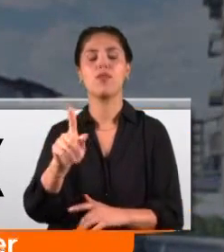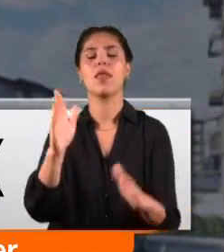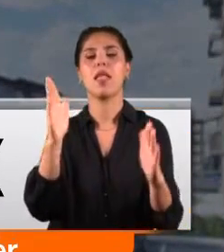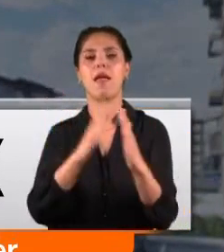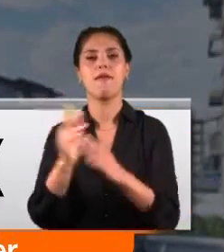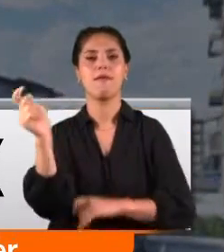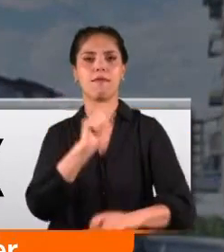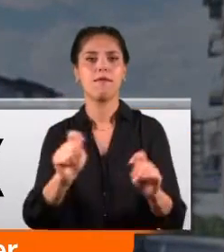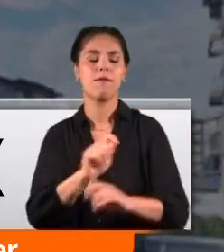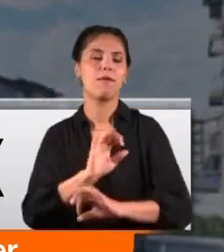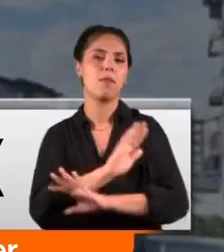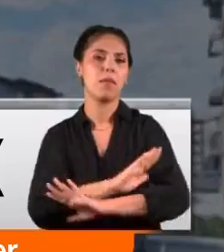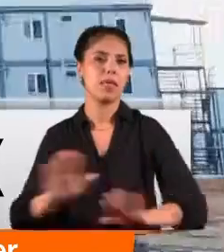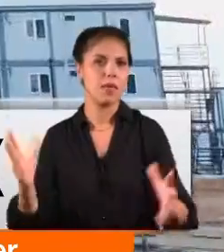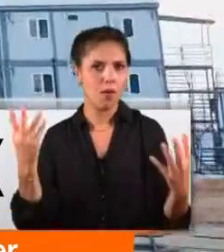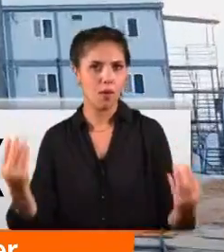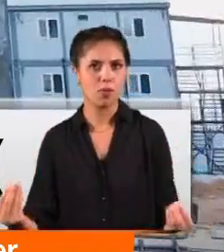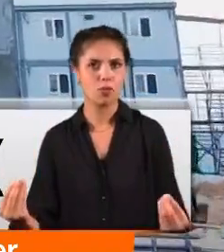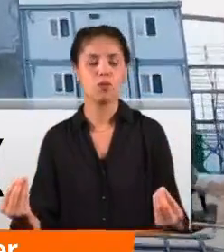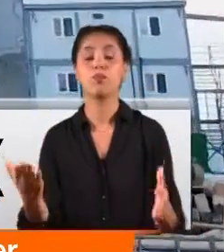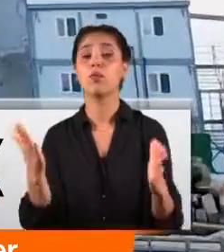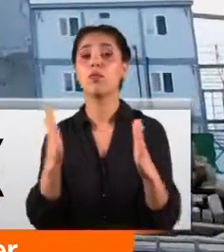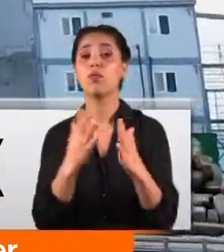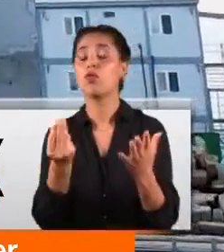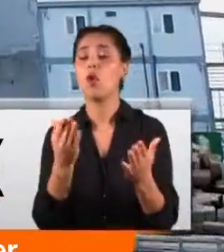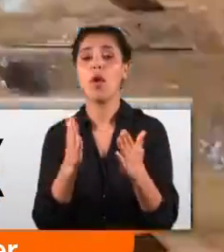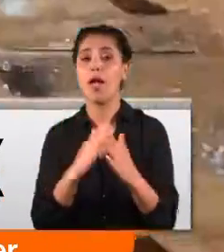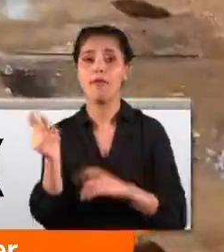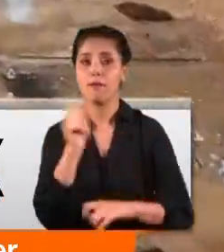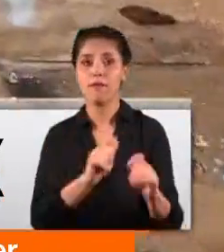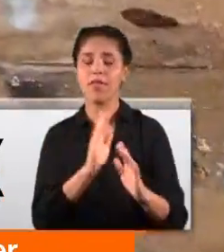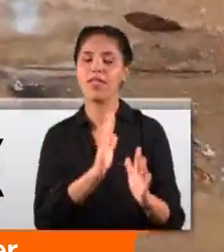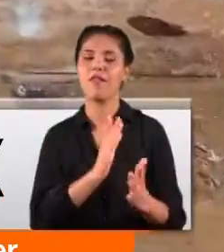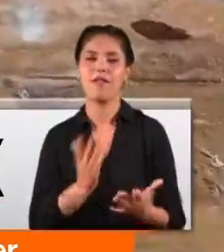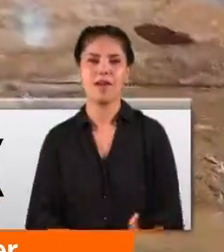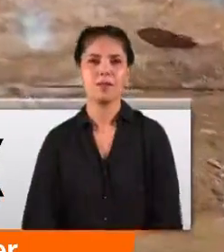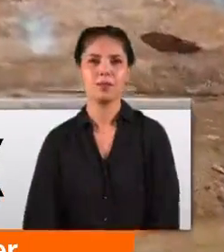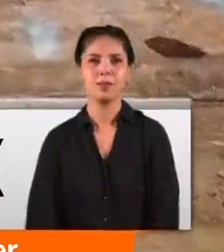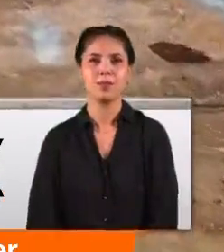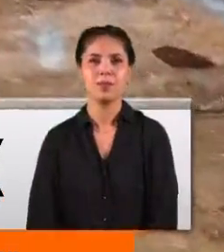5.175 kalıcı konutun yapımı tamamlandı. Binlerce konutun inşası ise sürüyor.